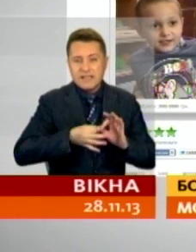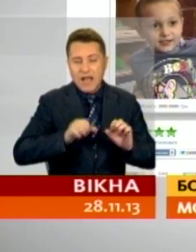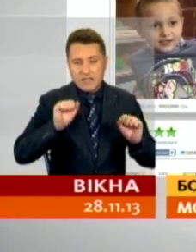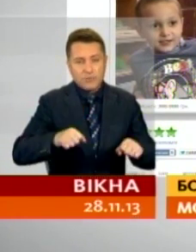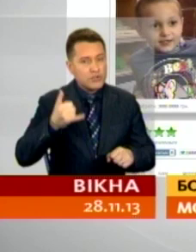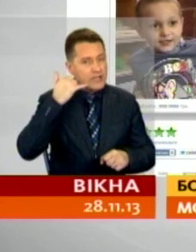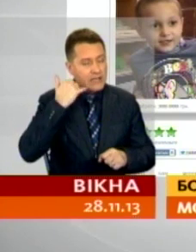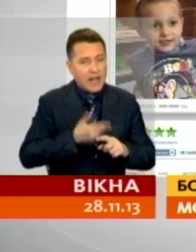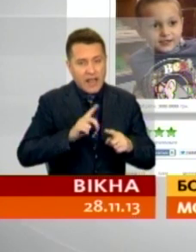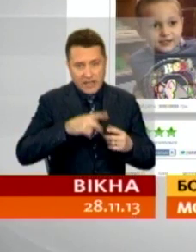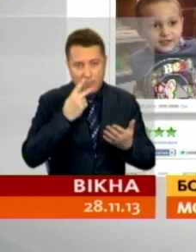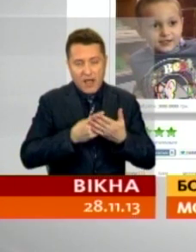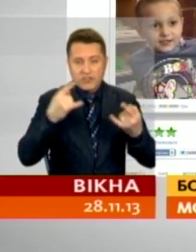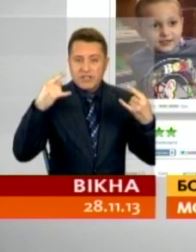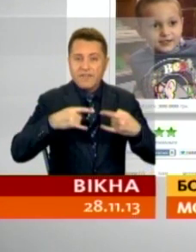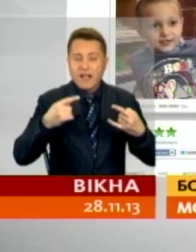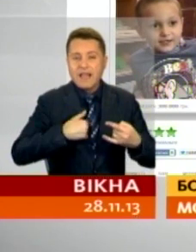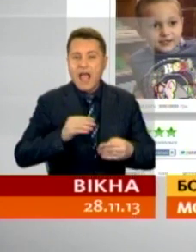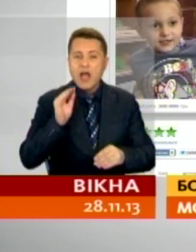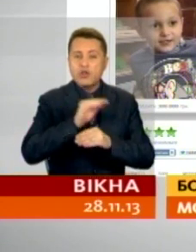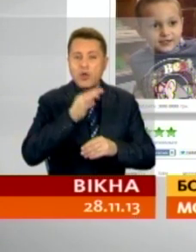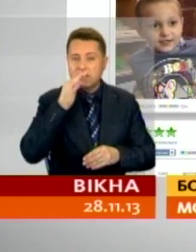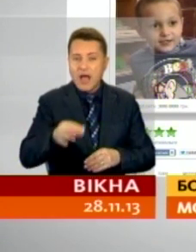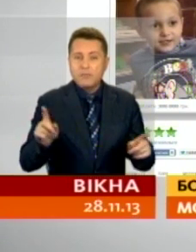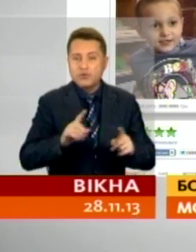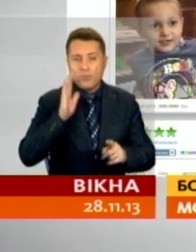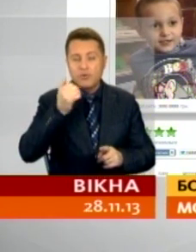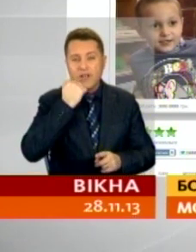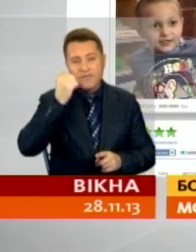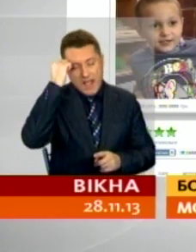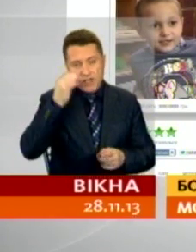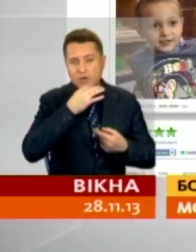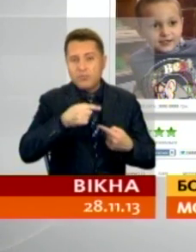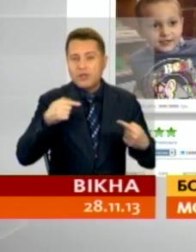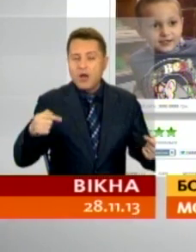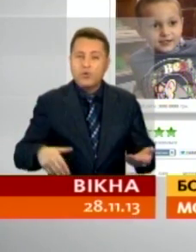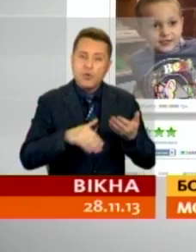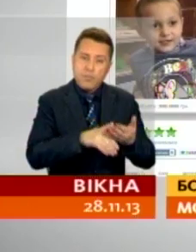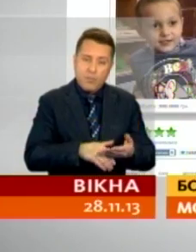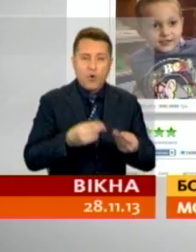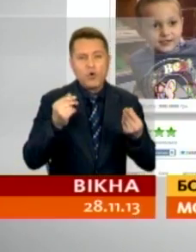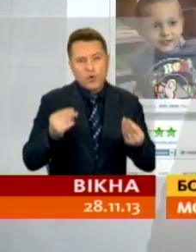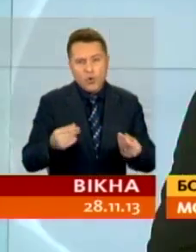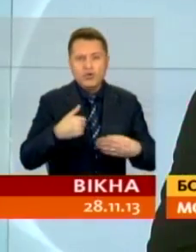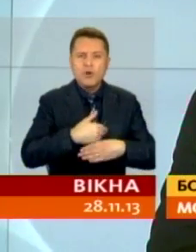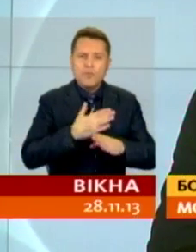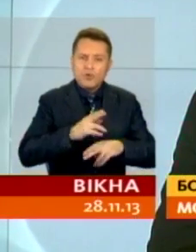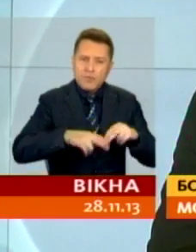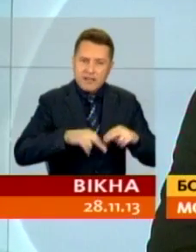який зараз бачите на екрані. Я лише додам, що ми будемо вдячні за будь-яку допомогу, чи то гроші, чи то будматеріали,